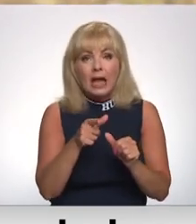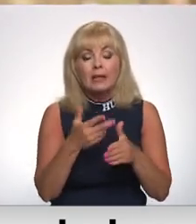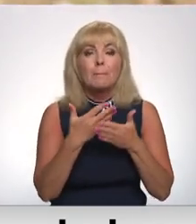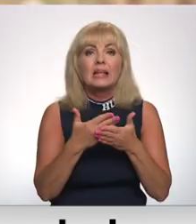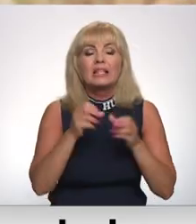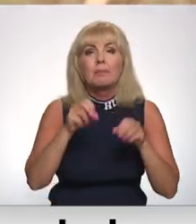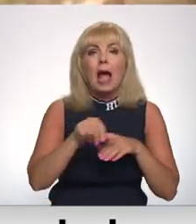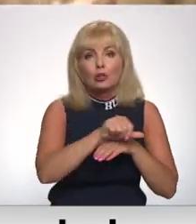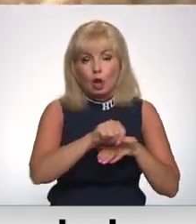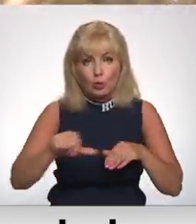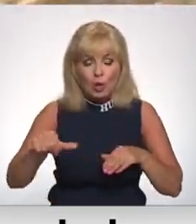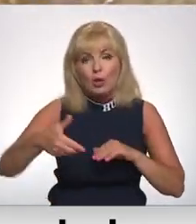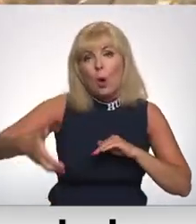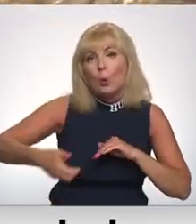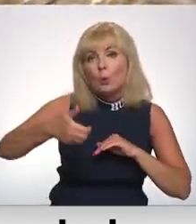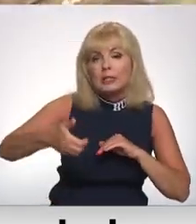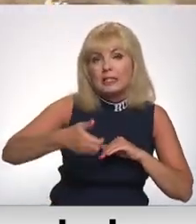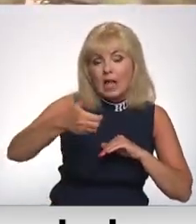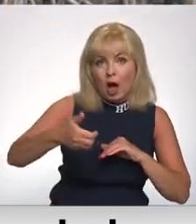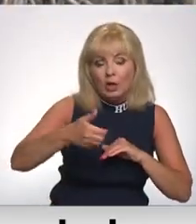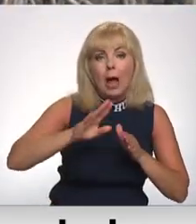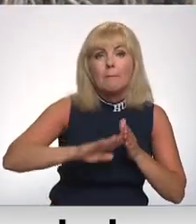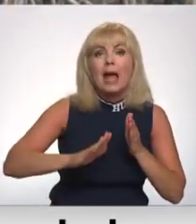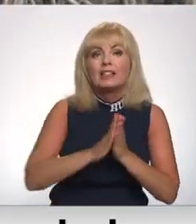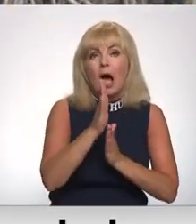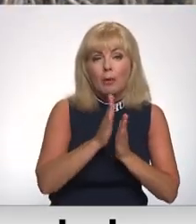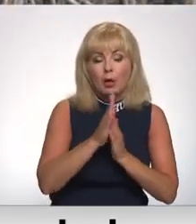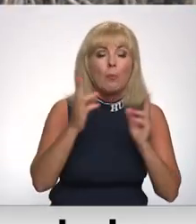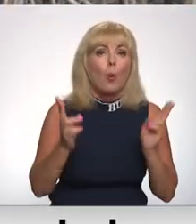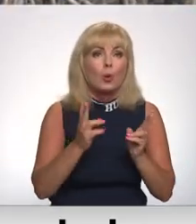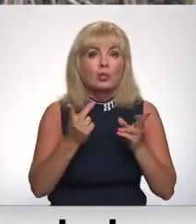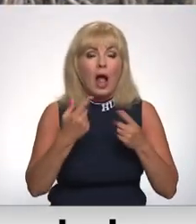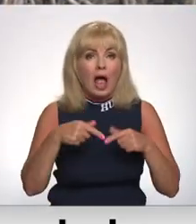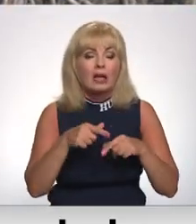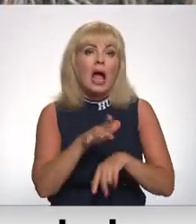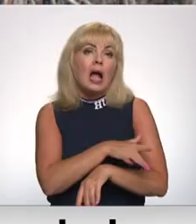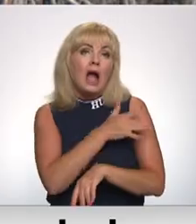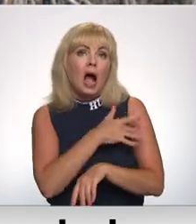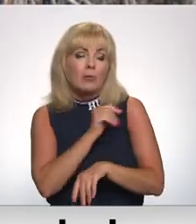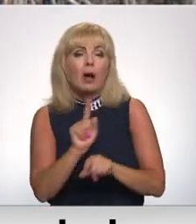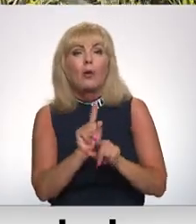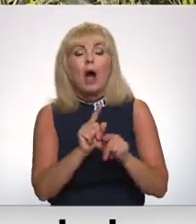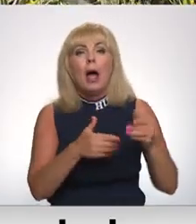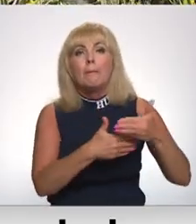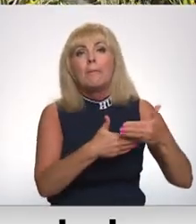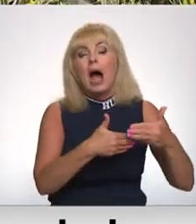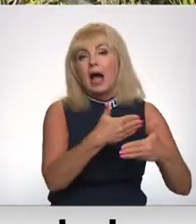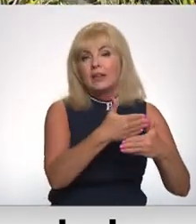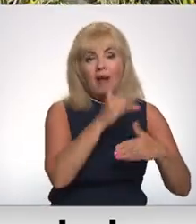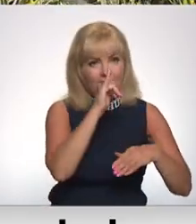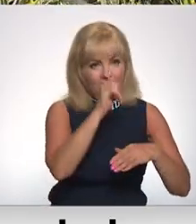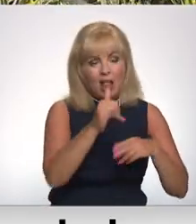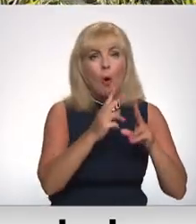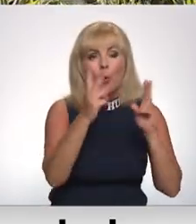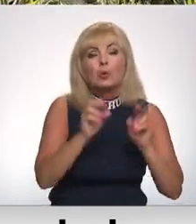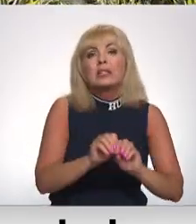joslas. Tās ir uzartas stīgas bez apauguma, kuras ugunsgrēka laikā kalpo kā dabiska barjera, kura neļauj ugunim